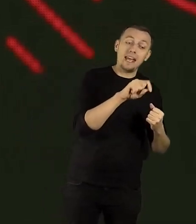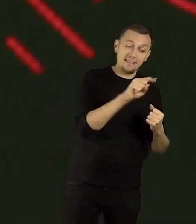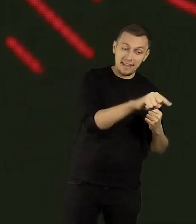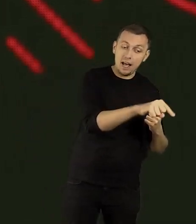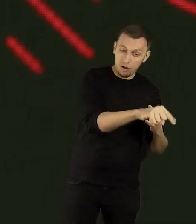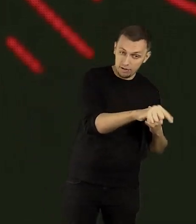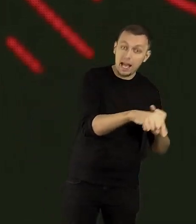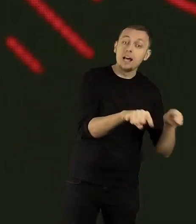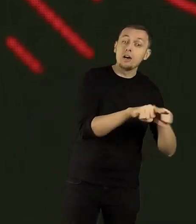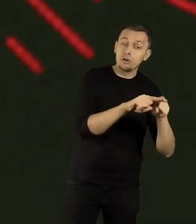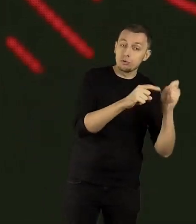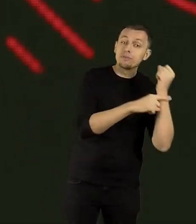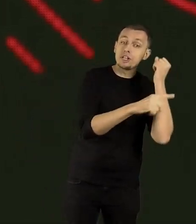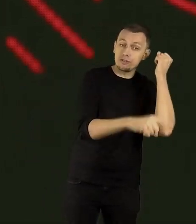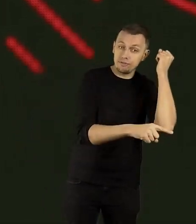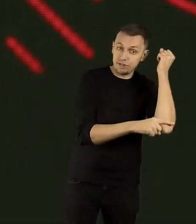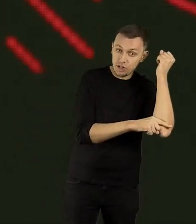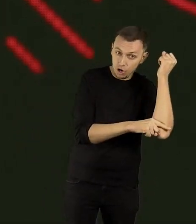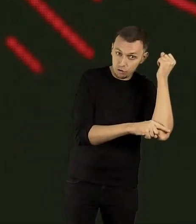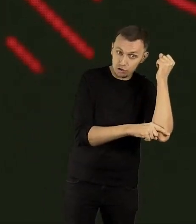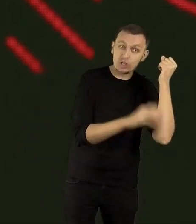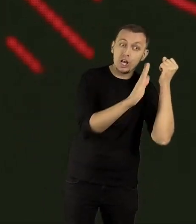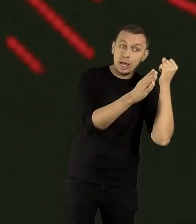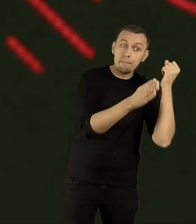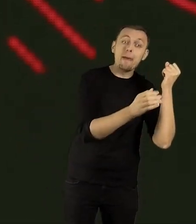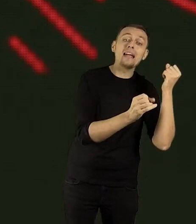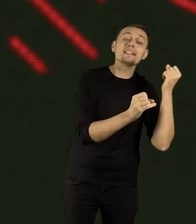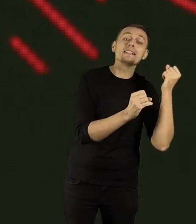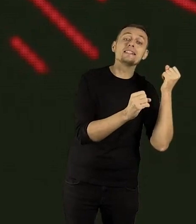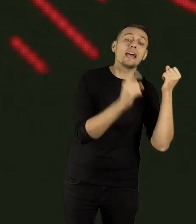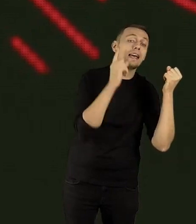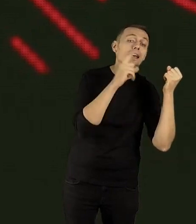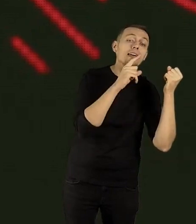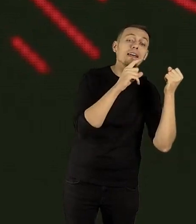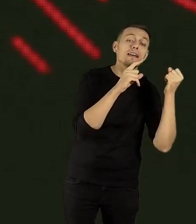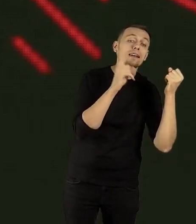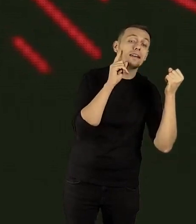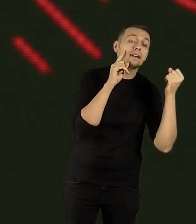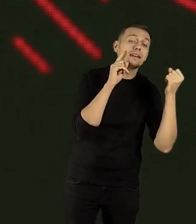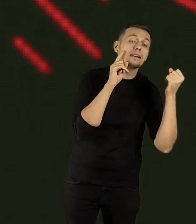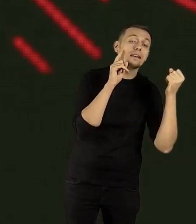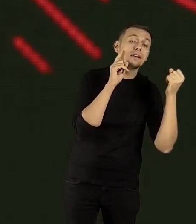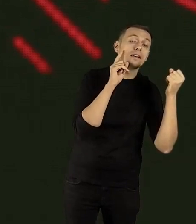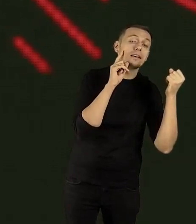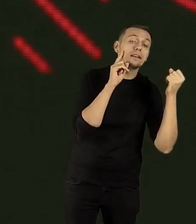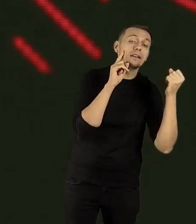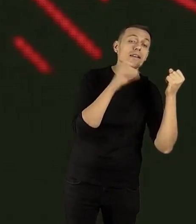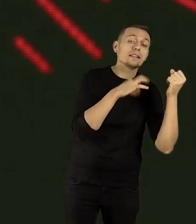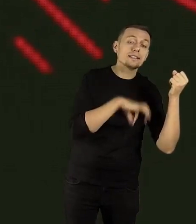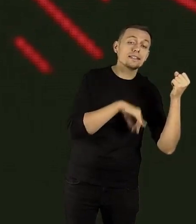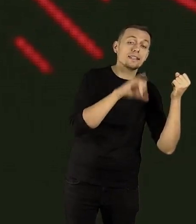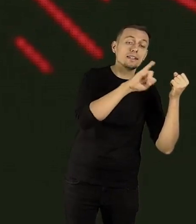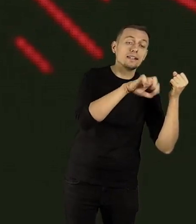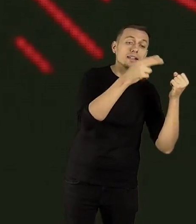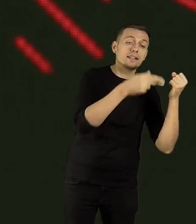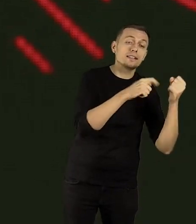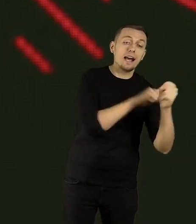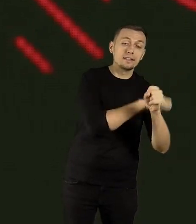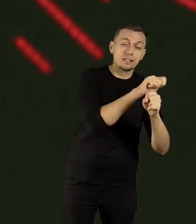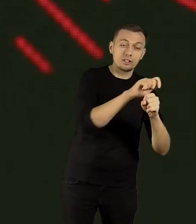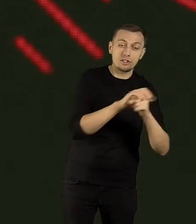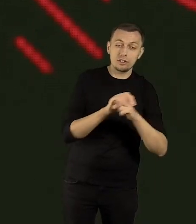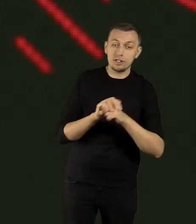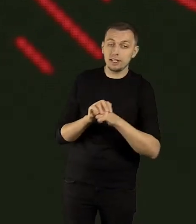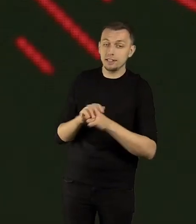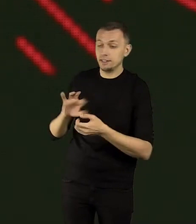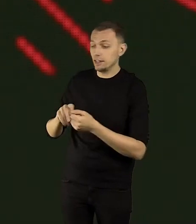temu. I kiedy Elżbieta zobaczyła Marię, przywitała ją słynnymi słowami.